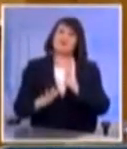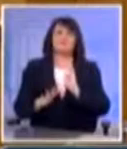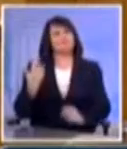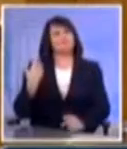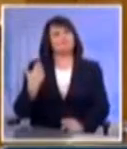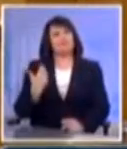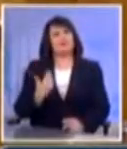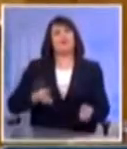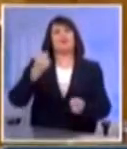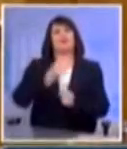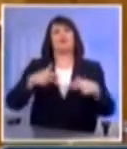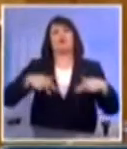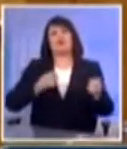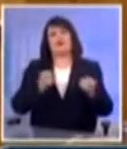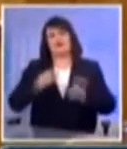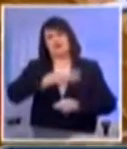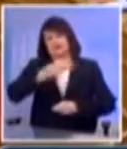ημέρα που αναλάβαμε τη διακυβέρνηση.